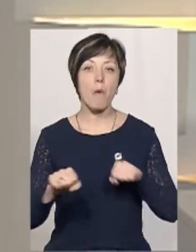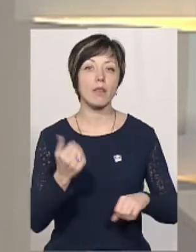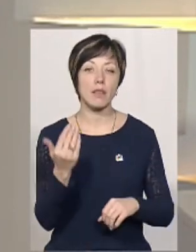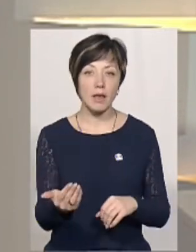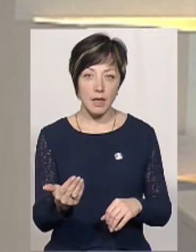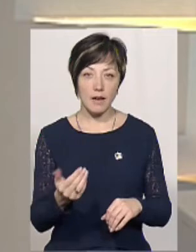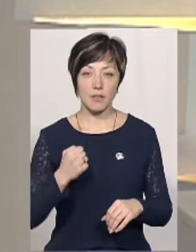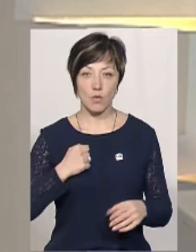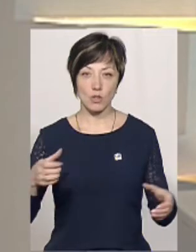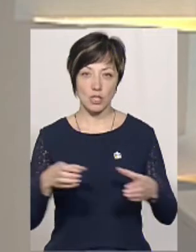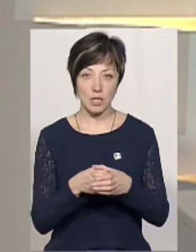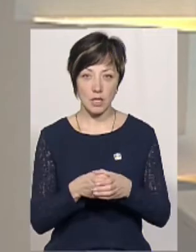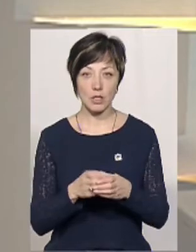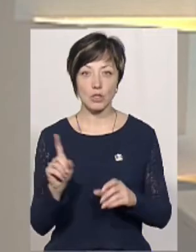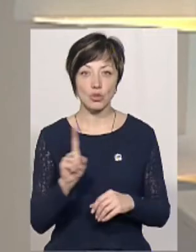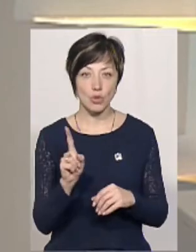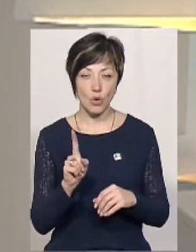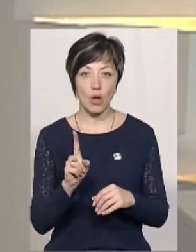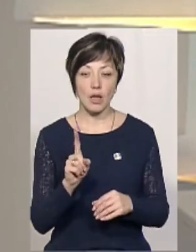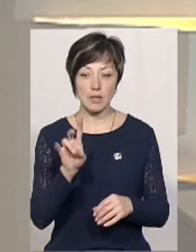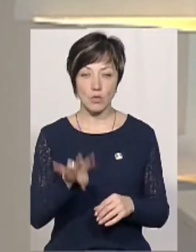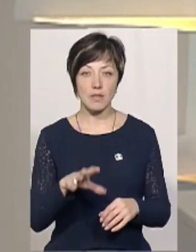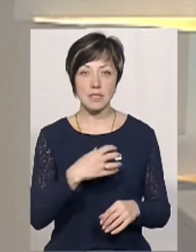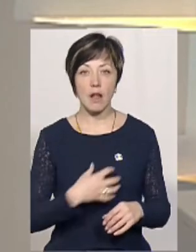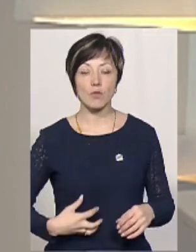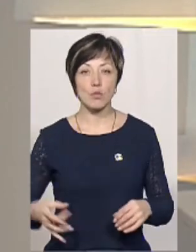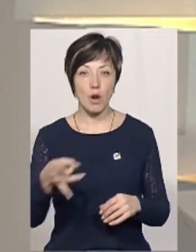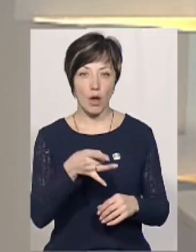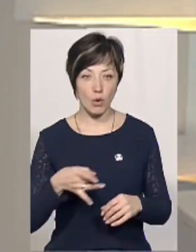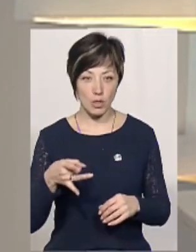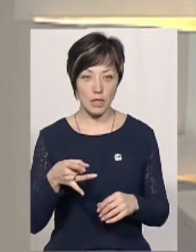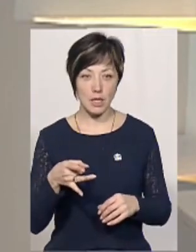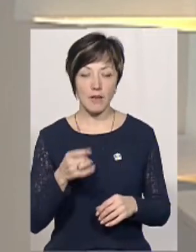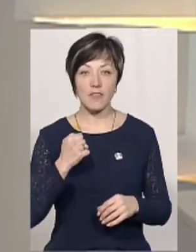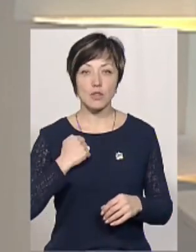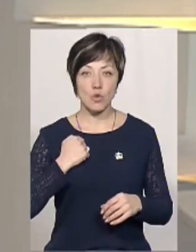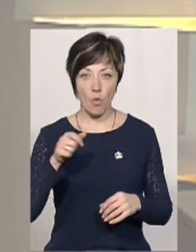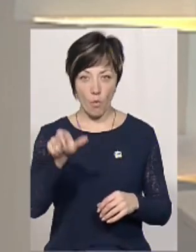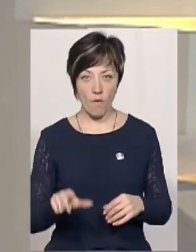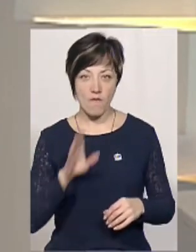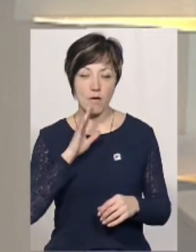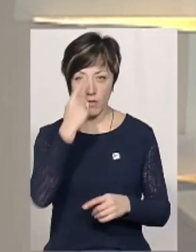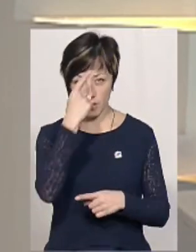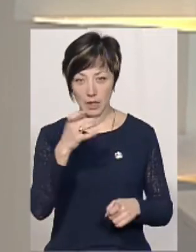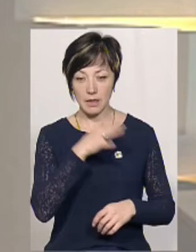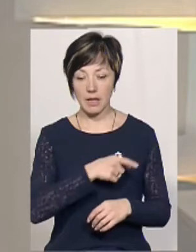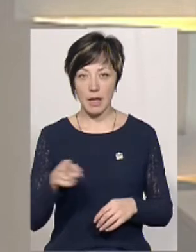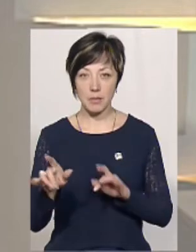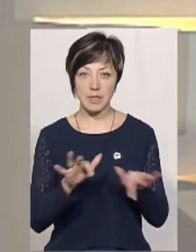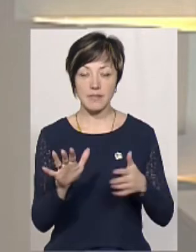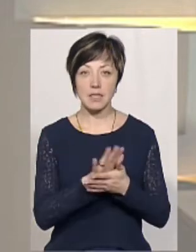командира тієї військової частини, що дислокується у Славутському районі. Військова повідомила, термін дії